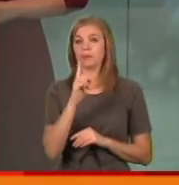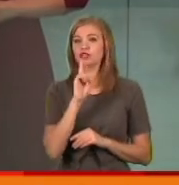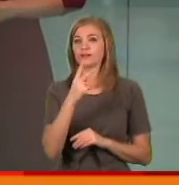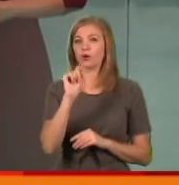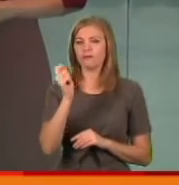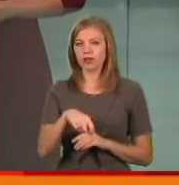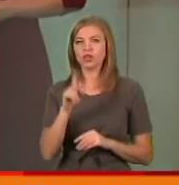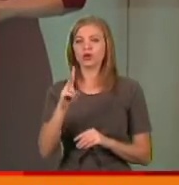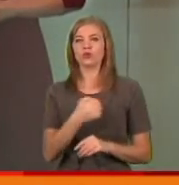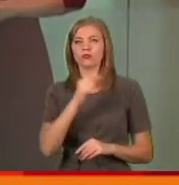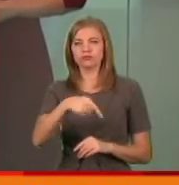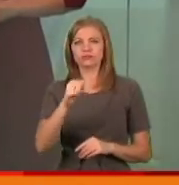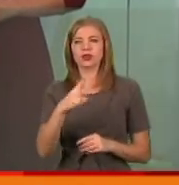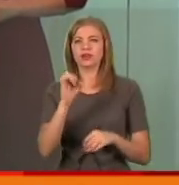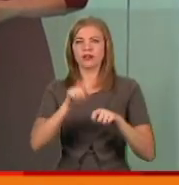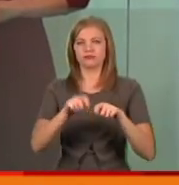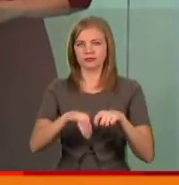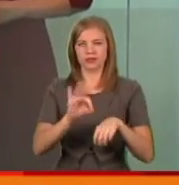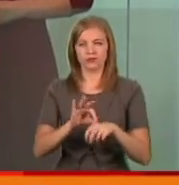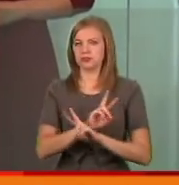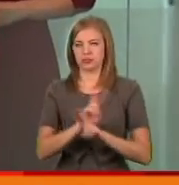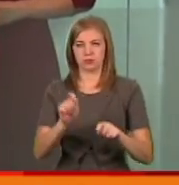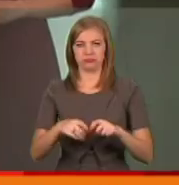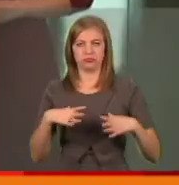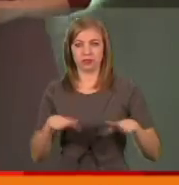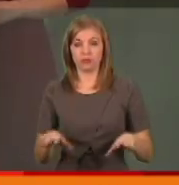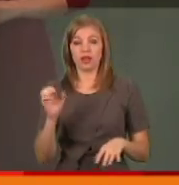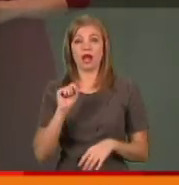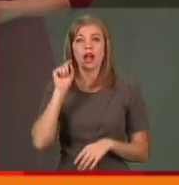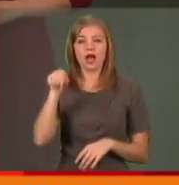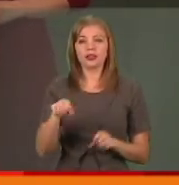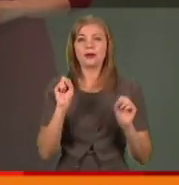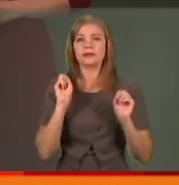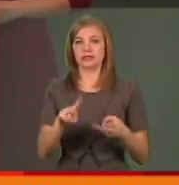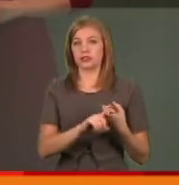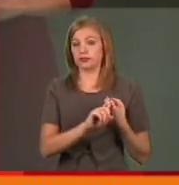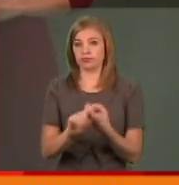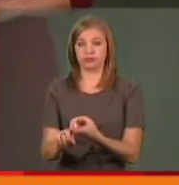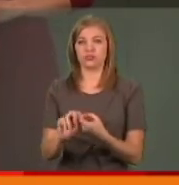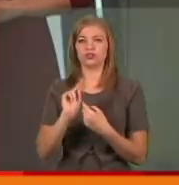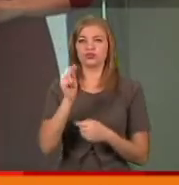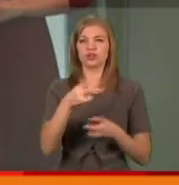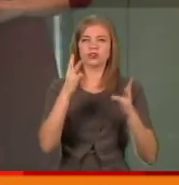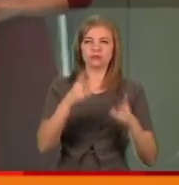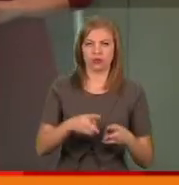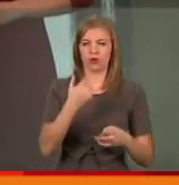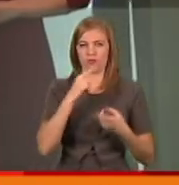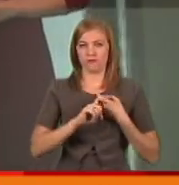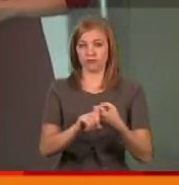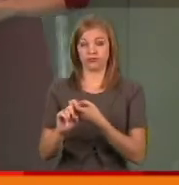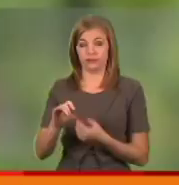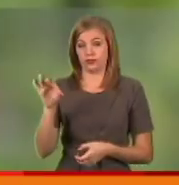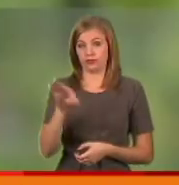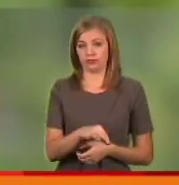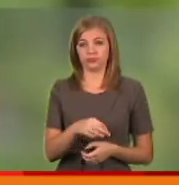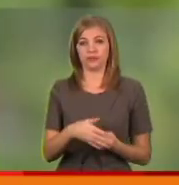війни мобілізованих на наявність недуги ніхто не перевіряв. А там ризик інфікуватися через поранення зростає в